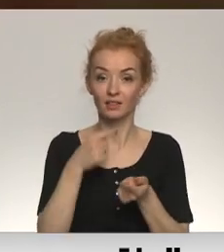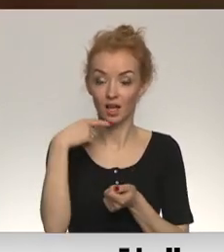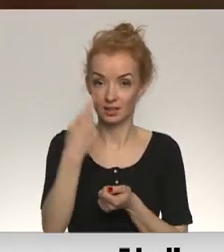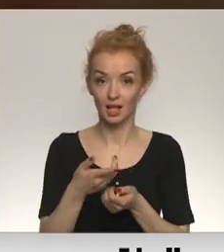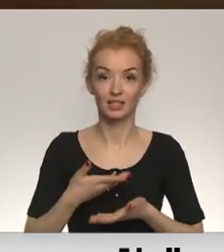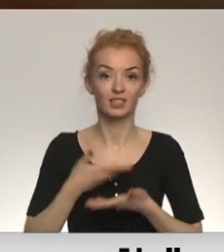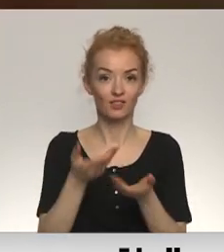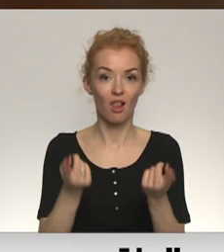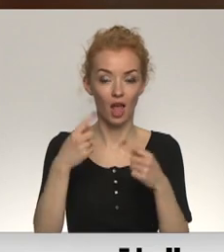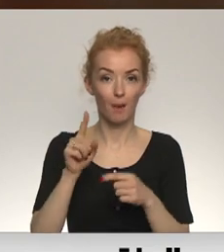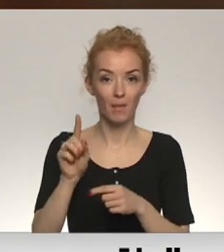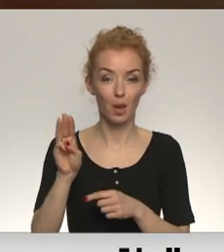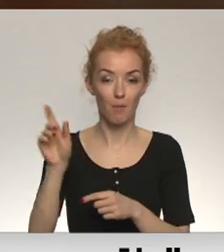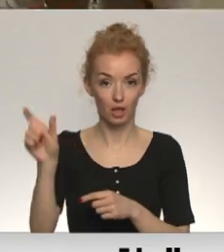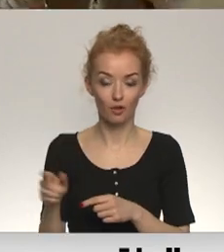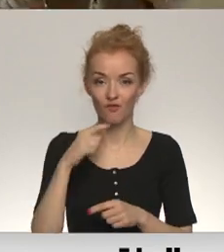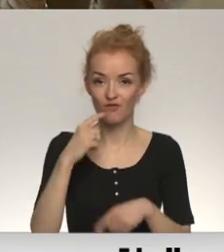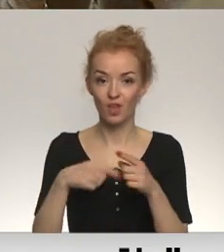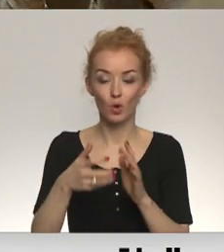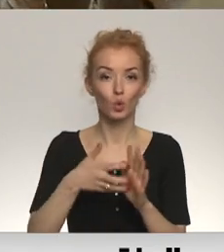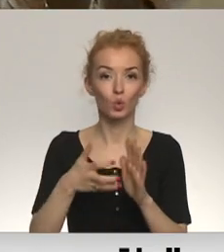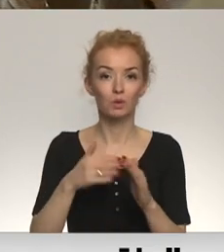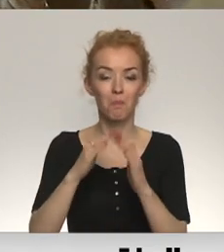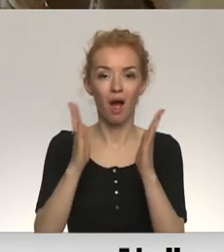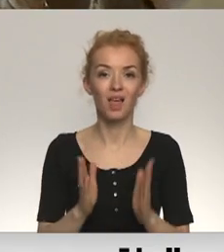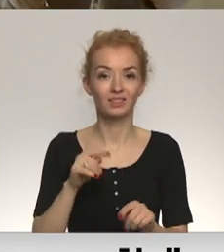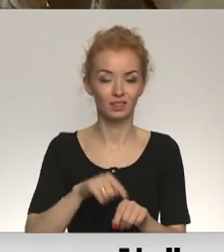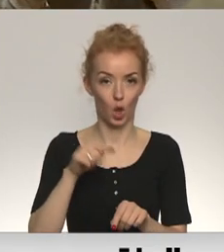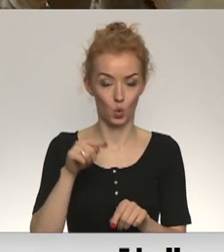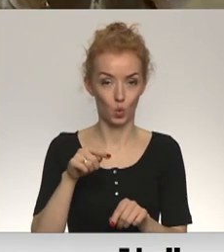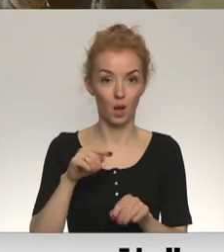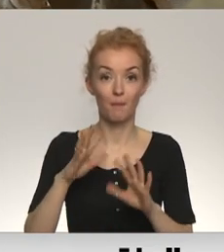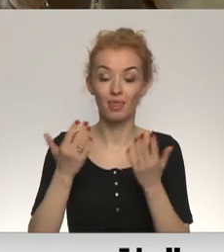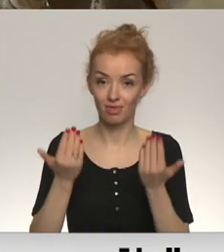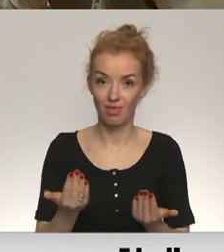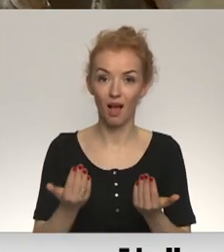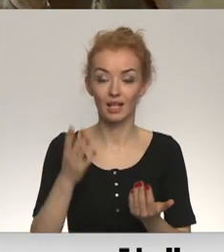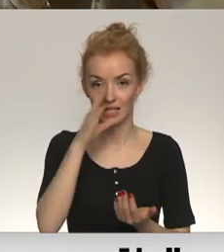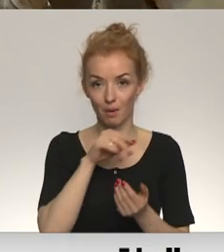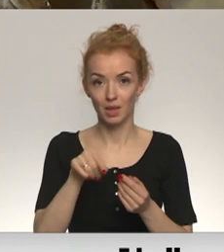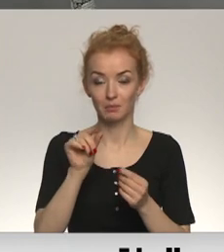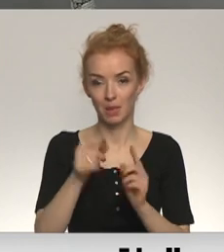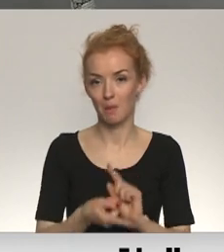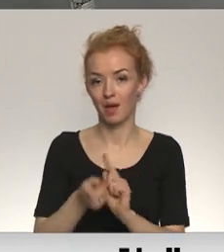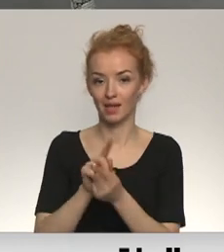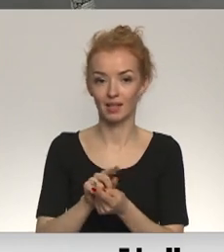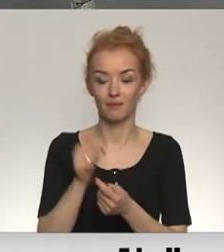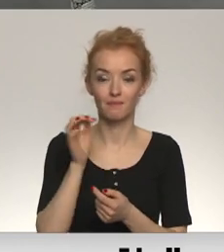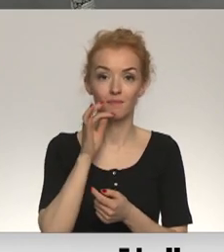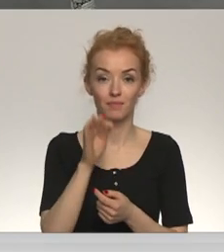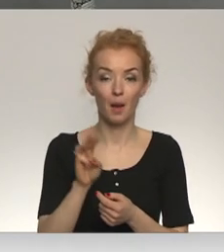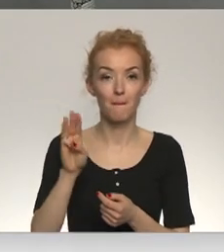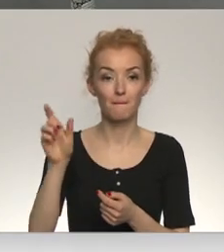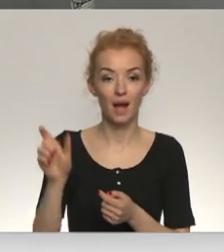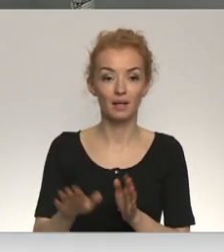dzīves laikā Pēterim Martinsonam vienmēr ir trūcis māju sajūtas un īstas pajumtes, taču tagad tas iespējams ir mainījies. Martinsona bērni